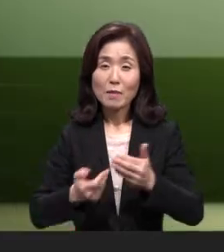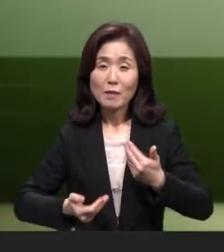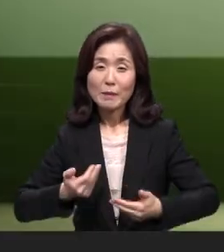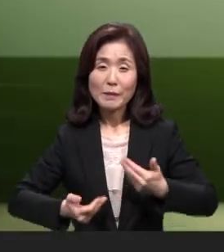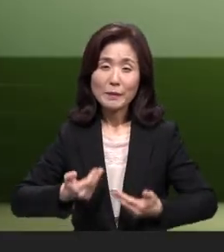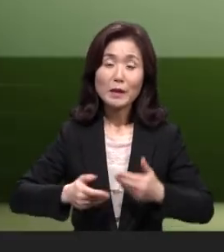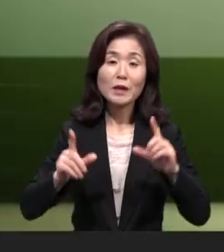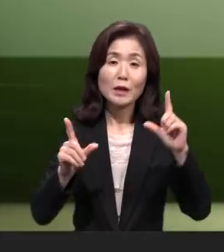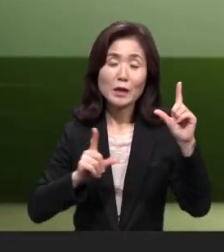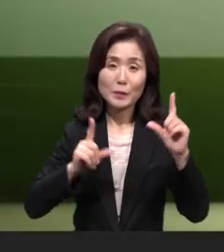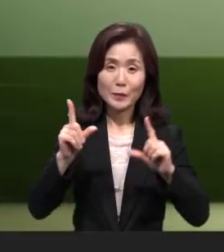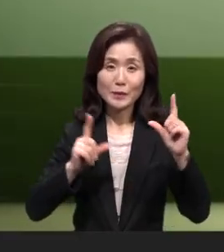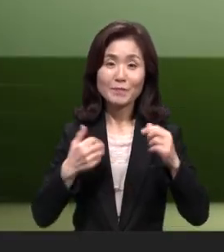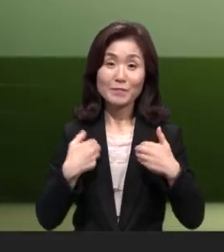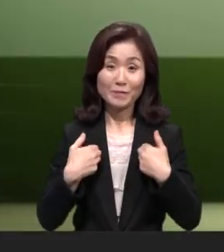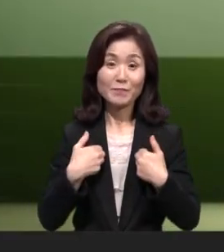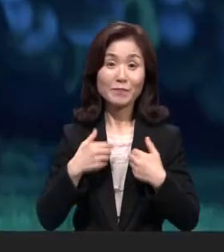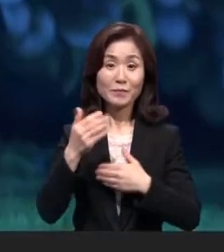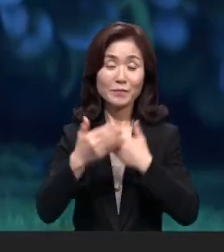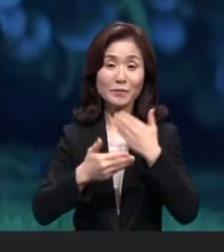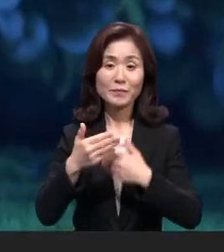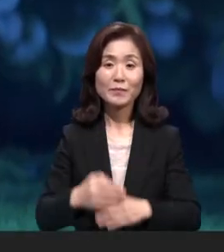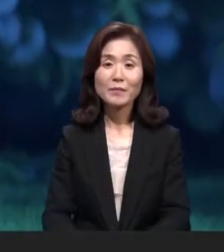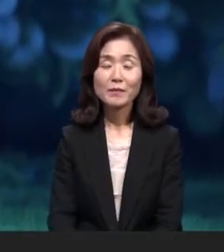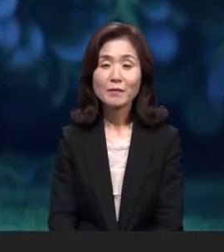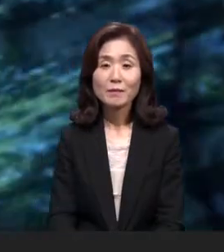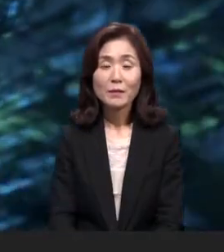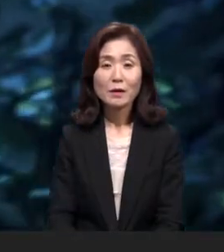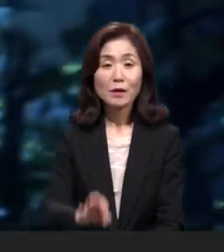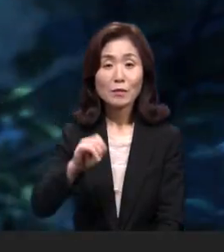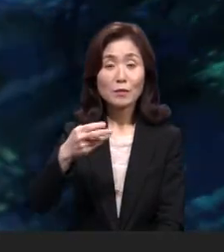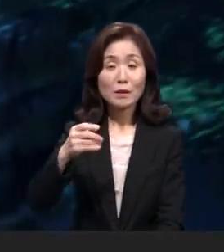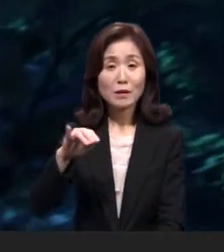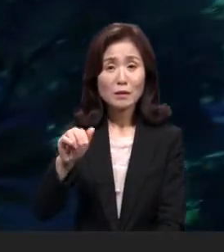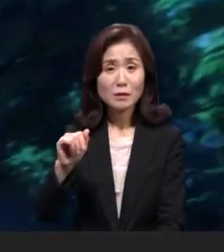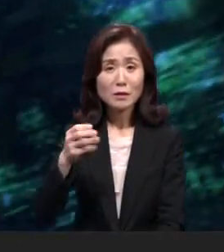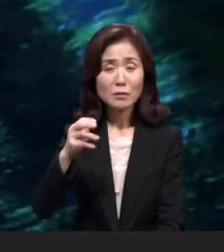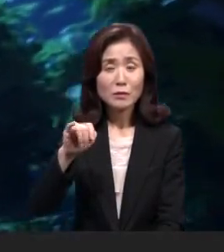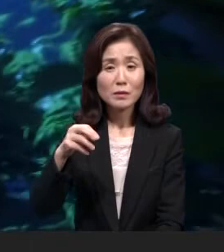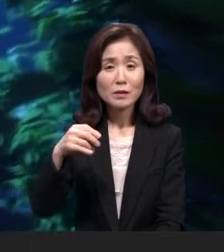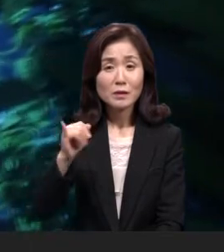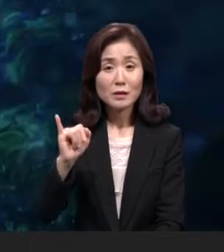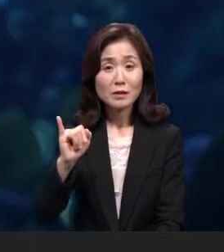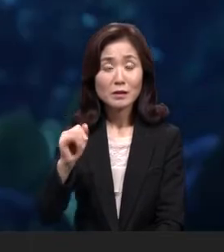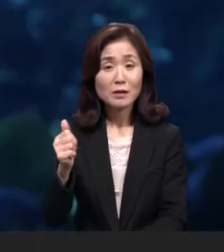모습이 유쾌하게 펼쳐집니다. 과연 프레디가 늑대의 모습을